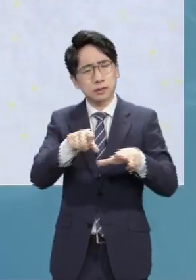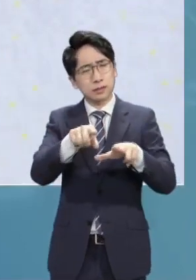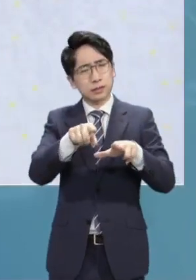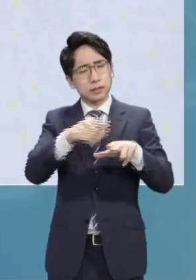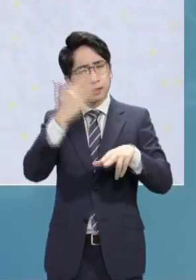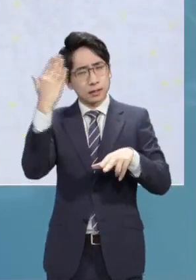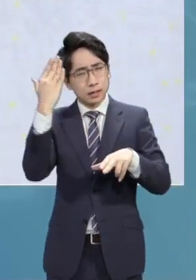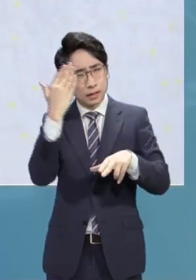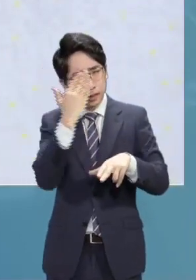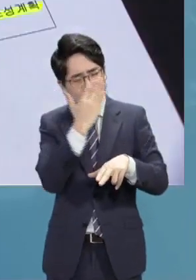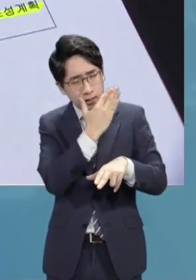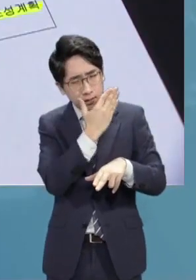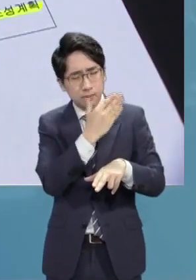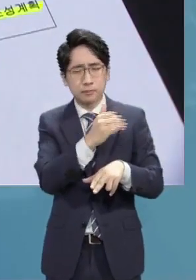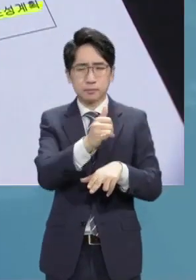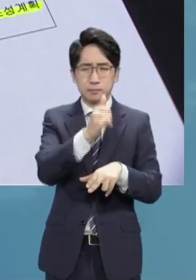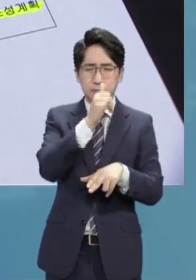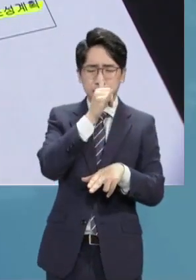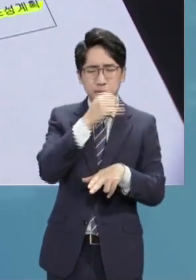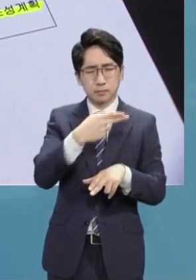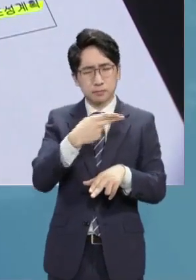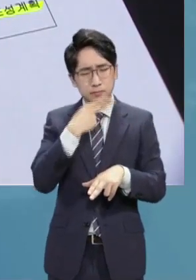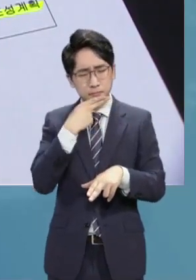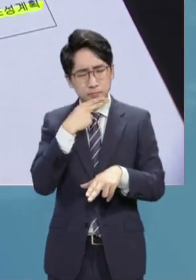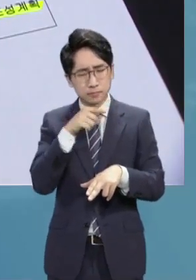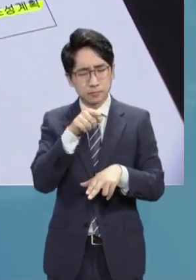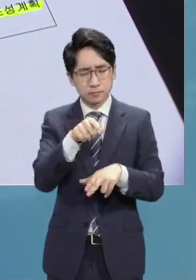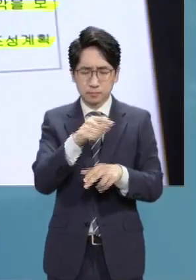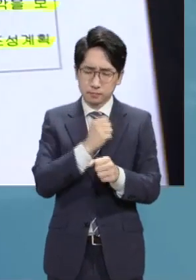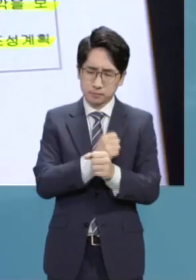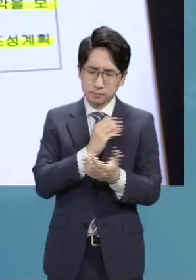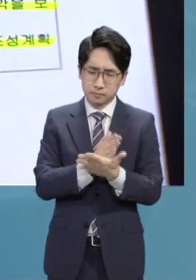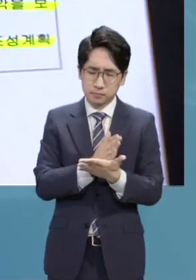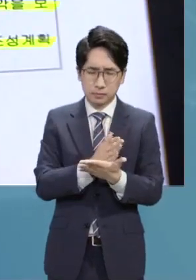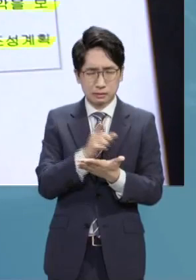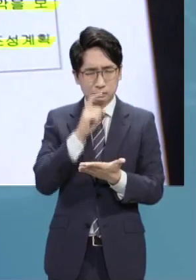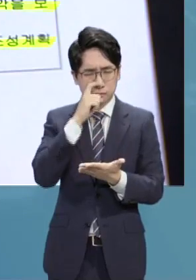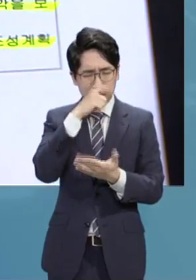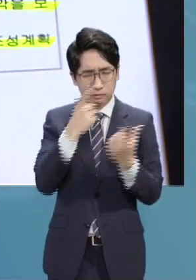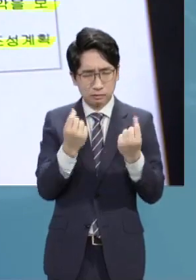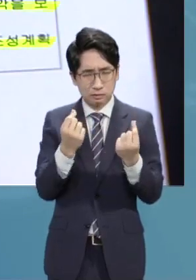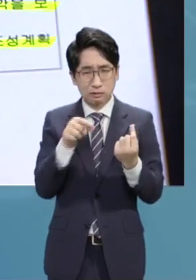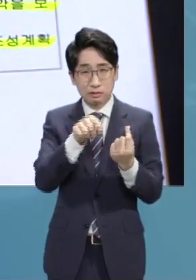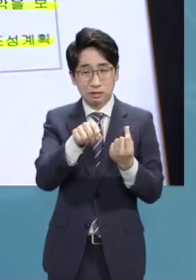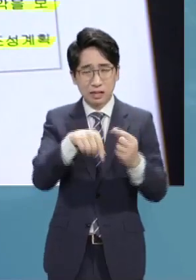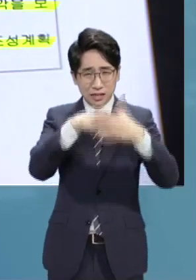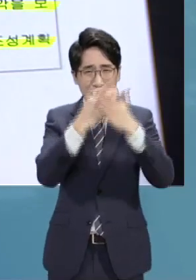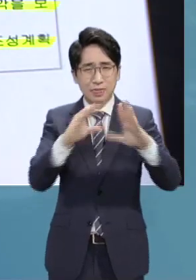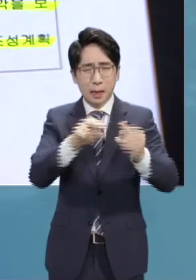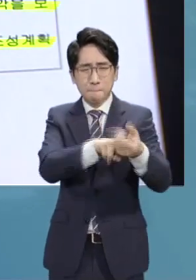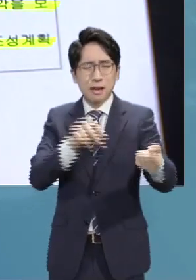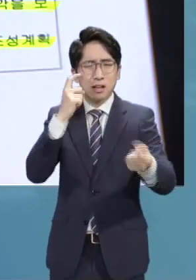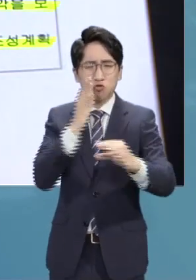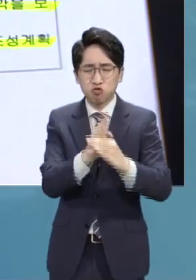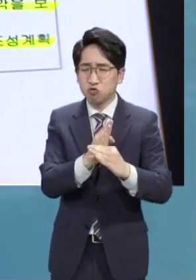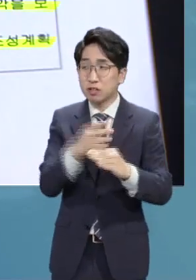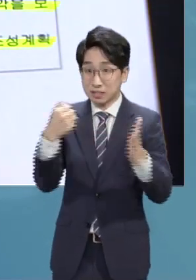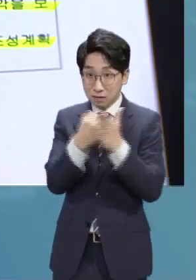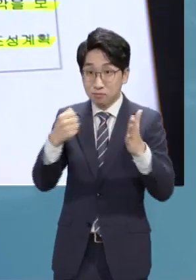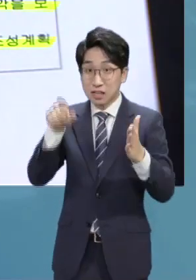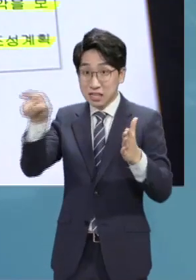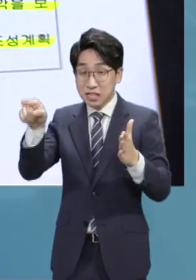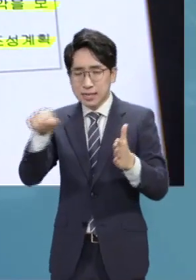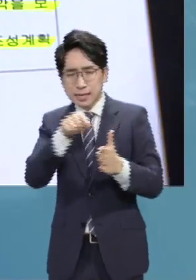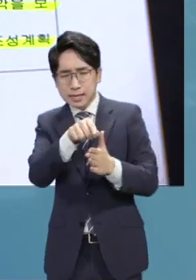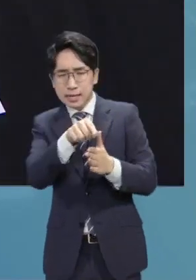해당 부지는 매각 절차가 진행중이다 그러니까 10점 후 보지에서 좀 제외 시켜 달라 이렇게 아 답변을 좀